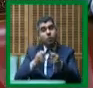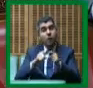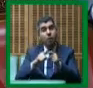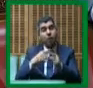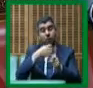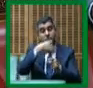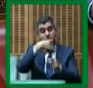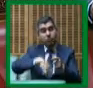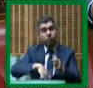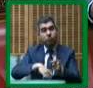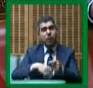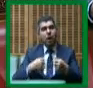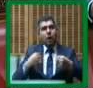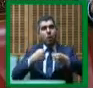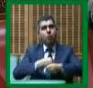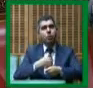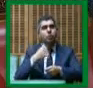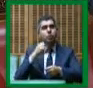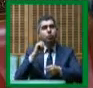جديد مع السياره،